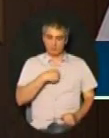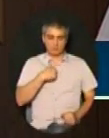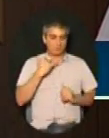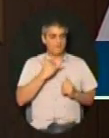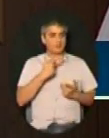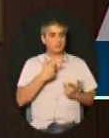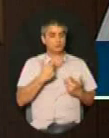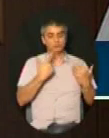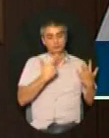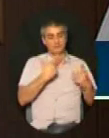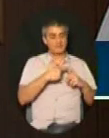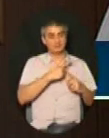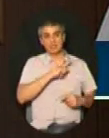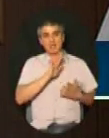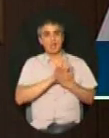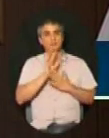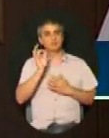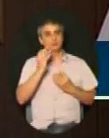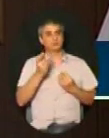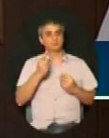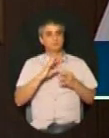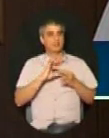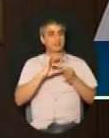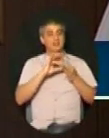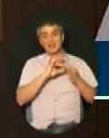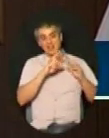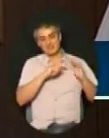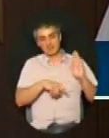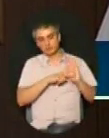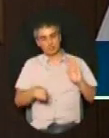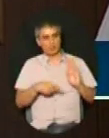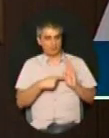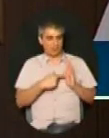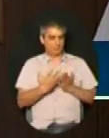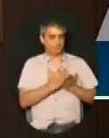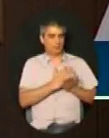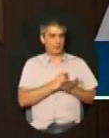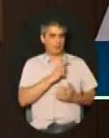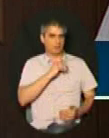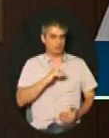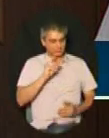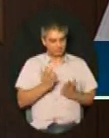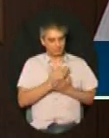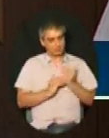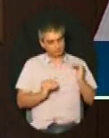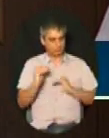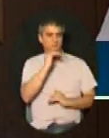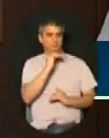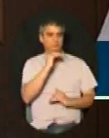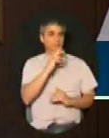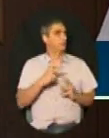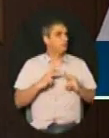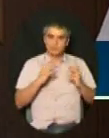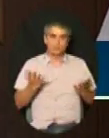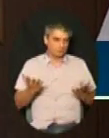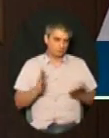הבאנו בין 7.5% ל-15% באינפלציה שלילית, כי השכר נמוך מדי, כי צריך להעלות את השכר.